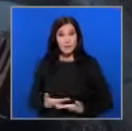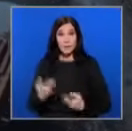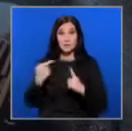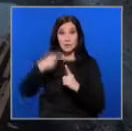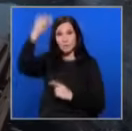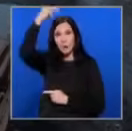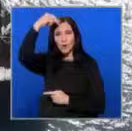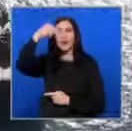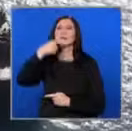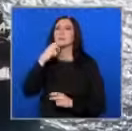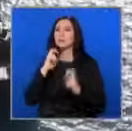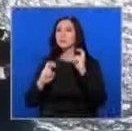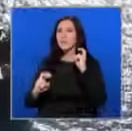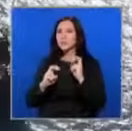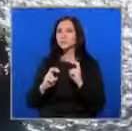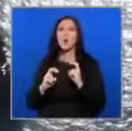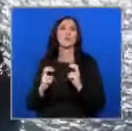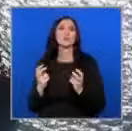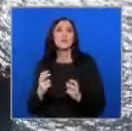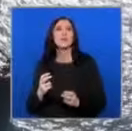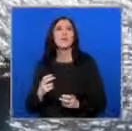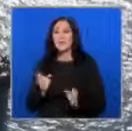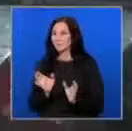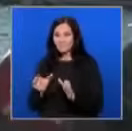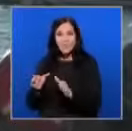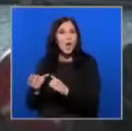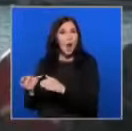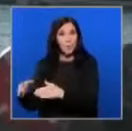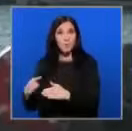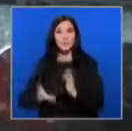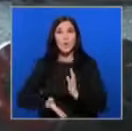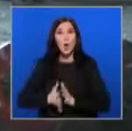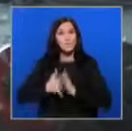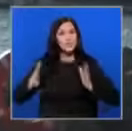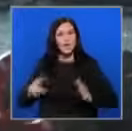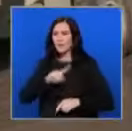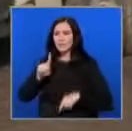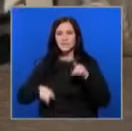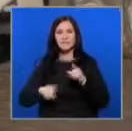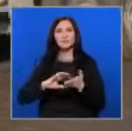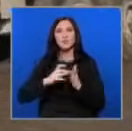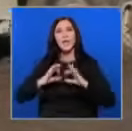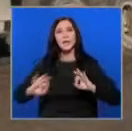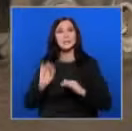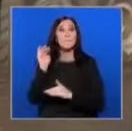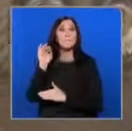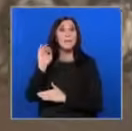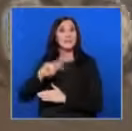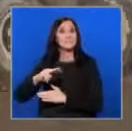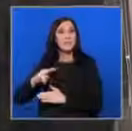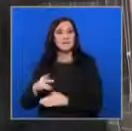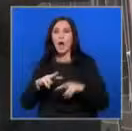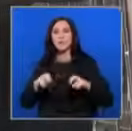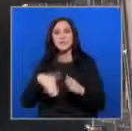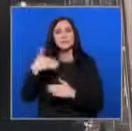Интересът към България за транспортни и логистични хъбове расте, независимо от шенгенската перспектива. Анализ след новините.